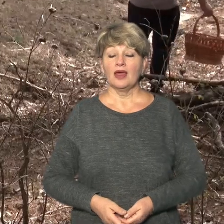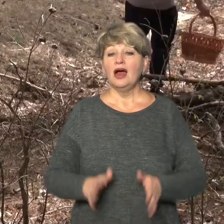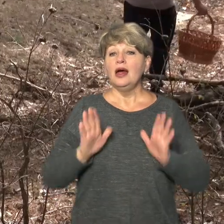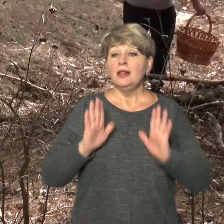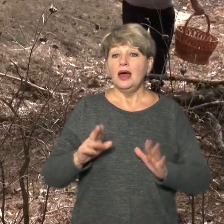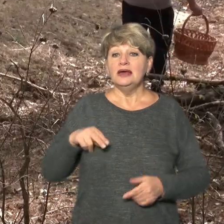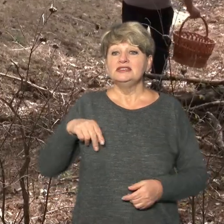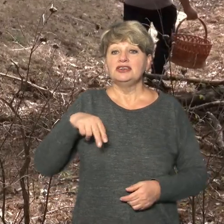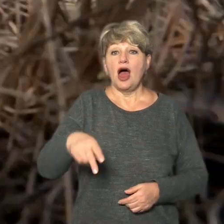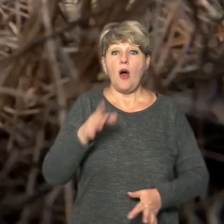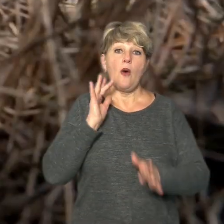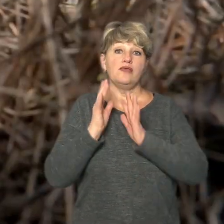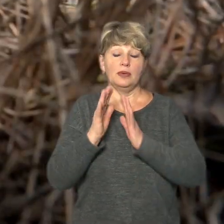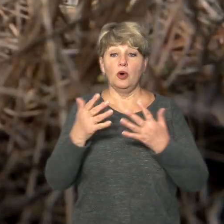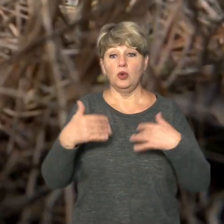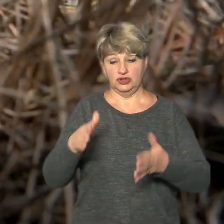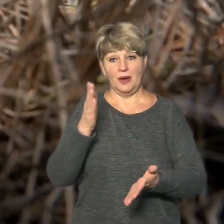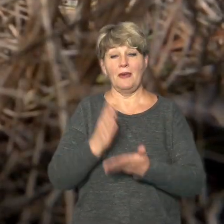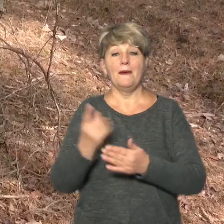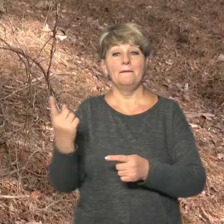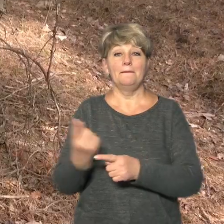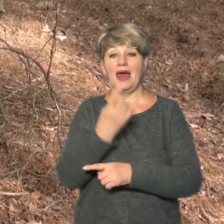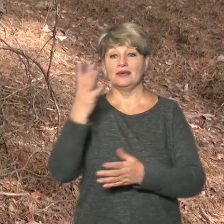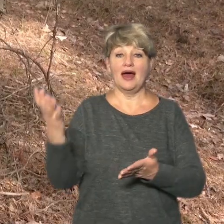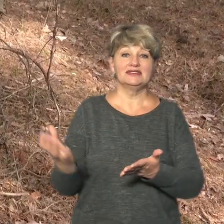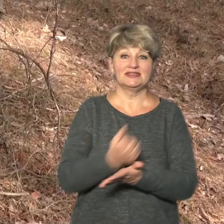зайшли в ліс а вже мають першу знахідку